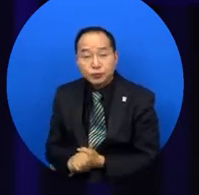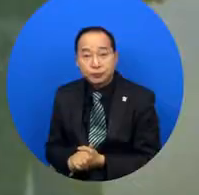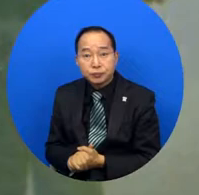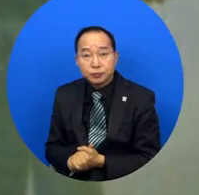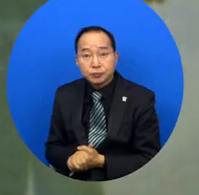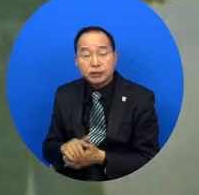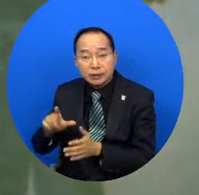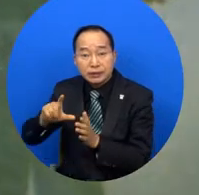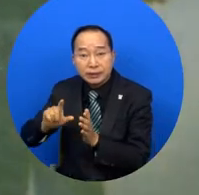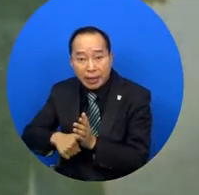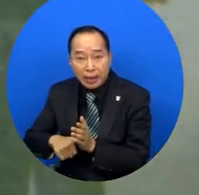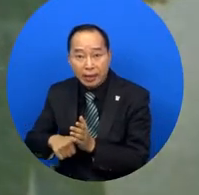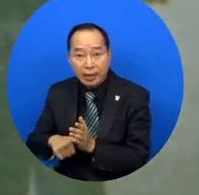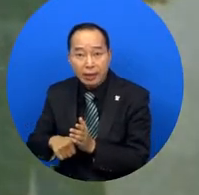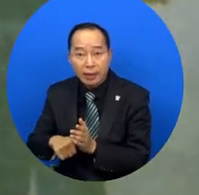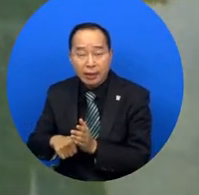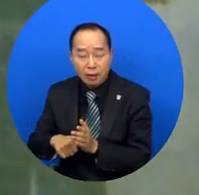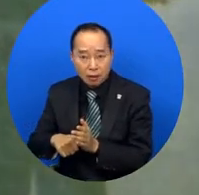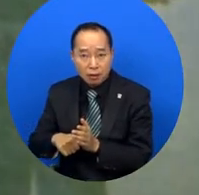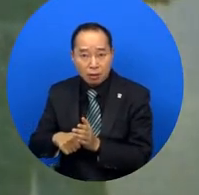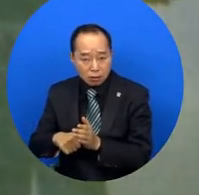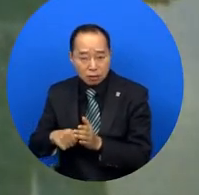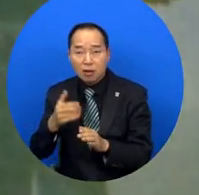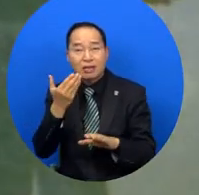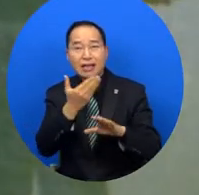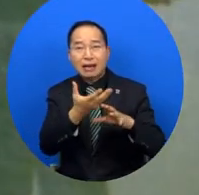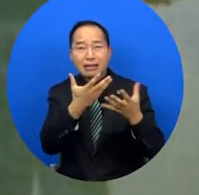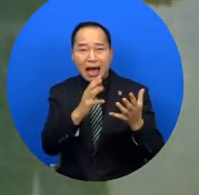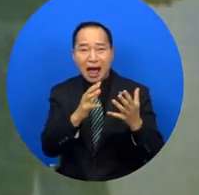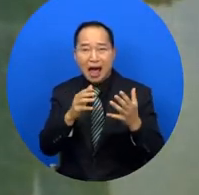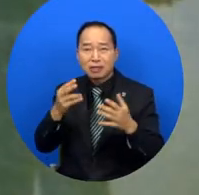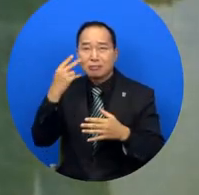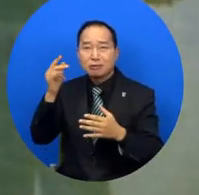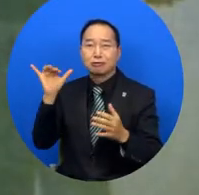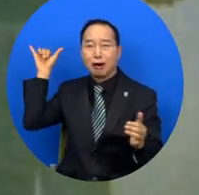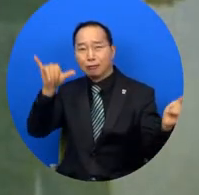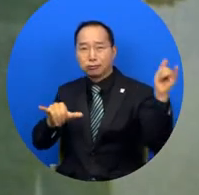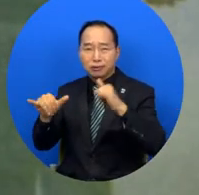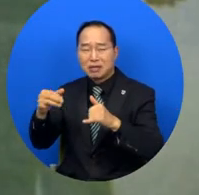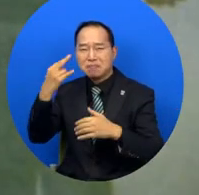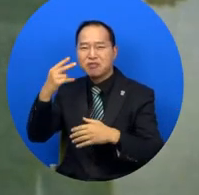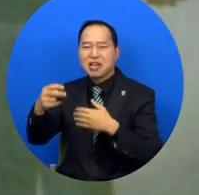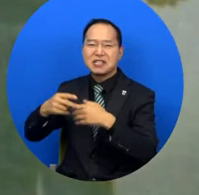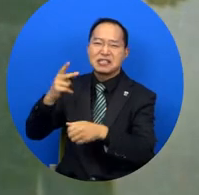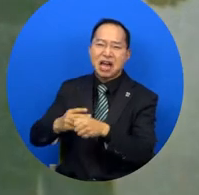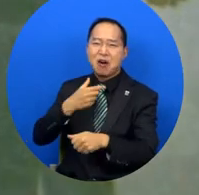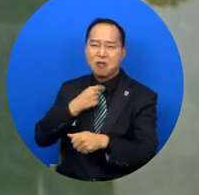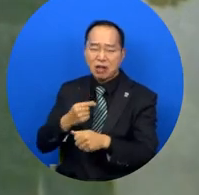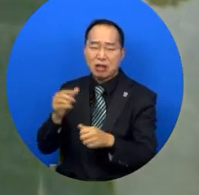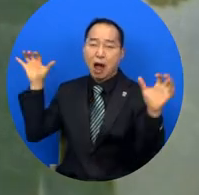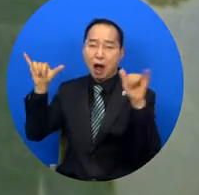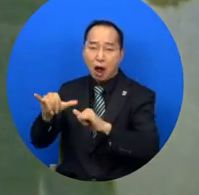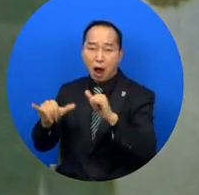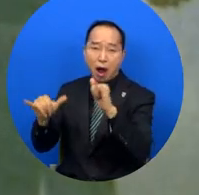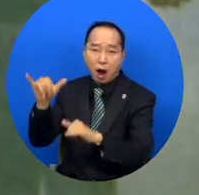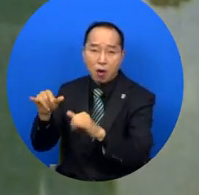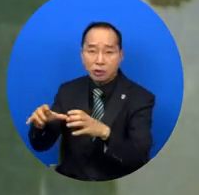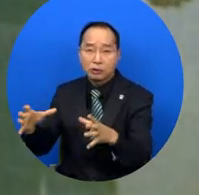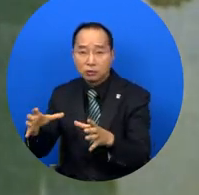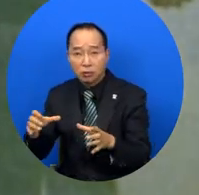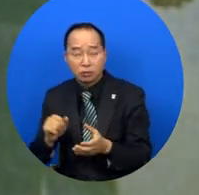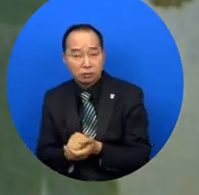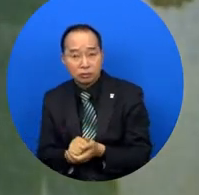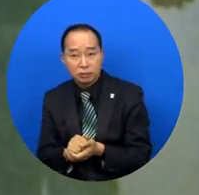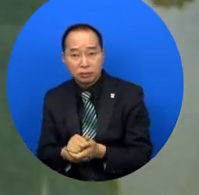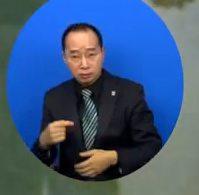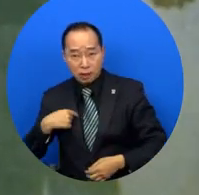있는데. 그러니까 내 코도 지금 석자인데 거기에 그 여러 다른 나라에서 미국 의사 돼보겠다고 오신 분들이